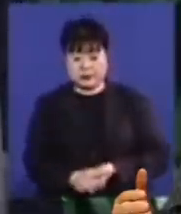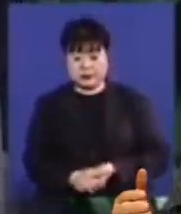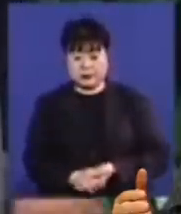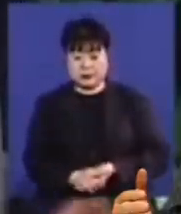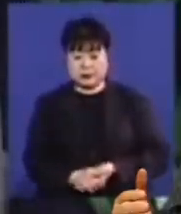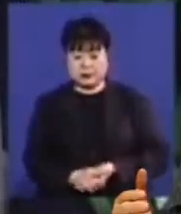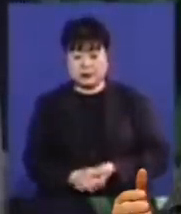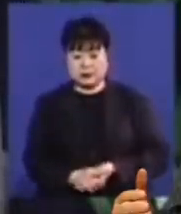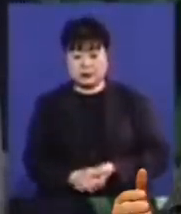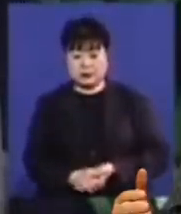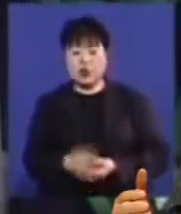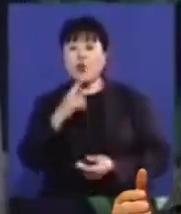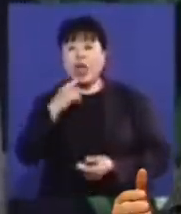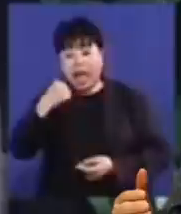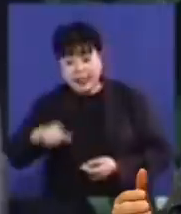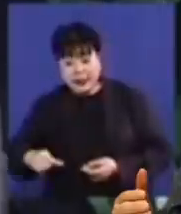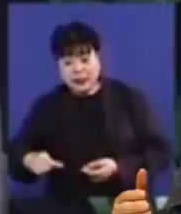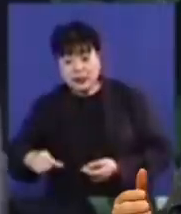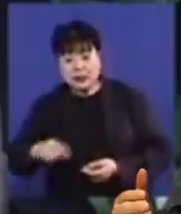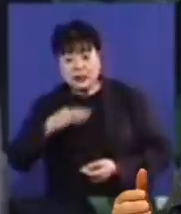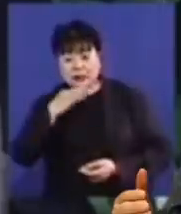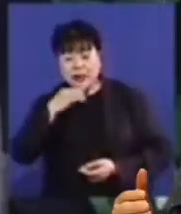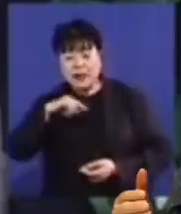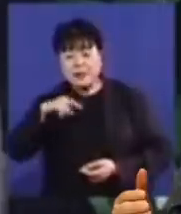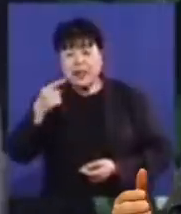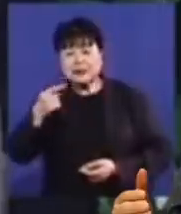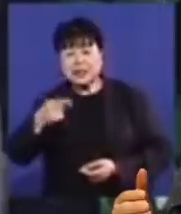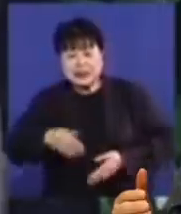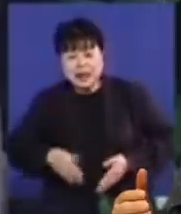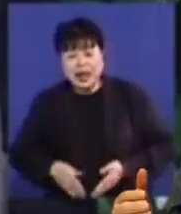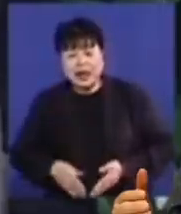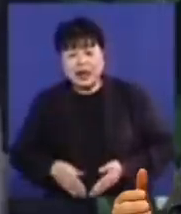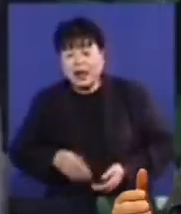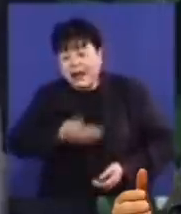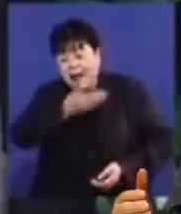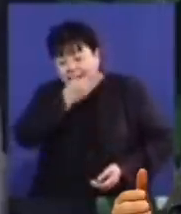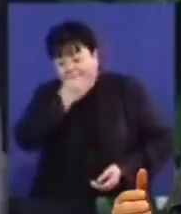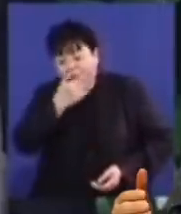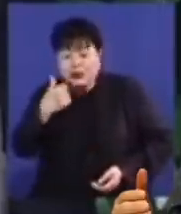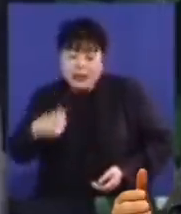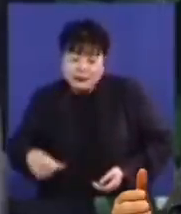여러분, 외아들, 100세에 난 외아들, 눈에 넣어도 아프지 않은 외아들을